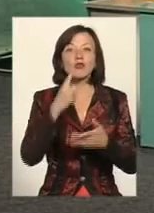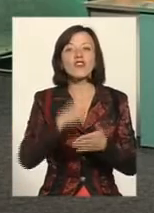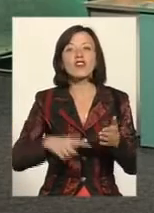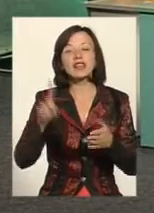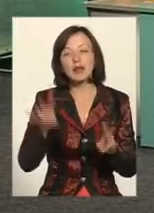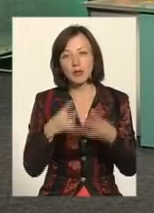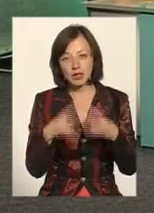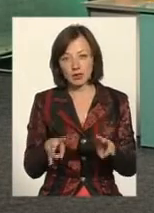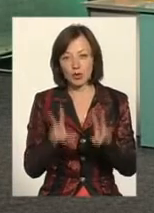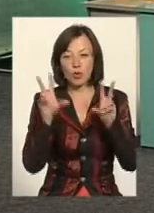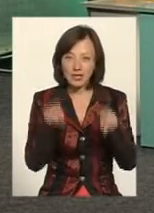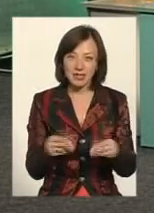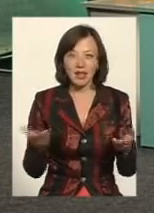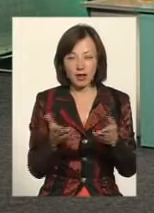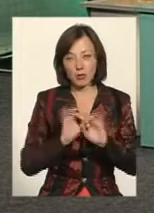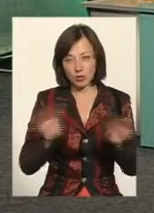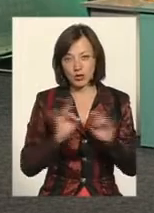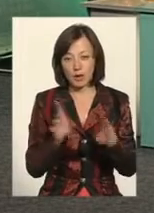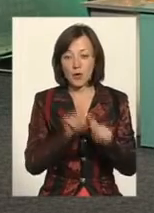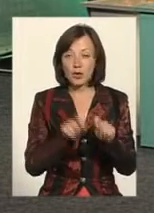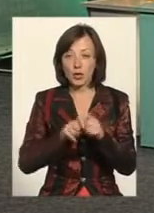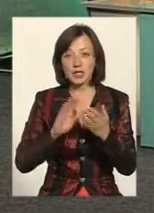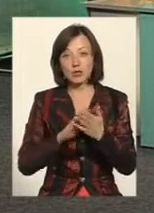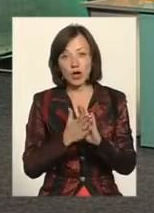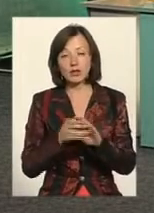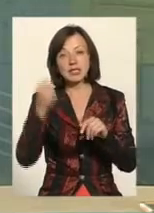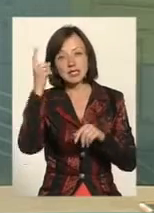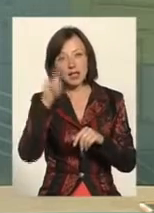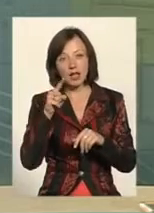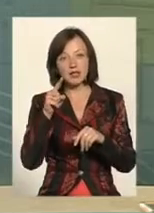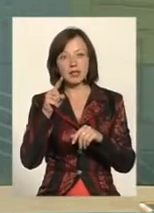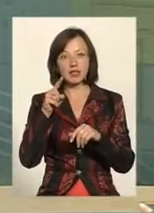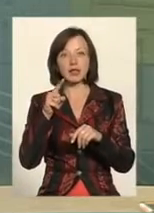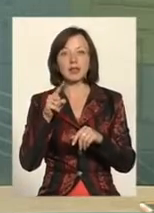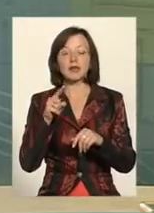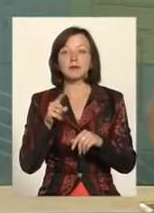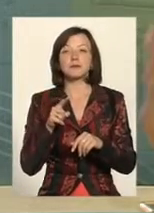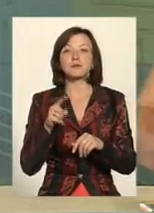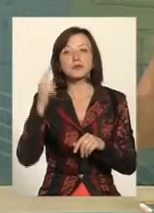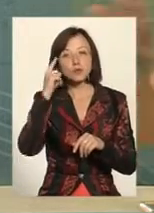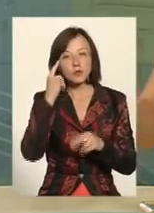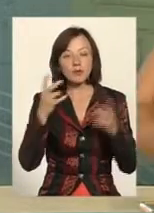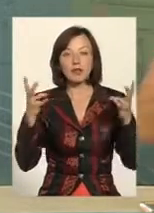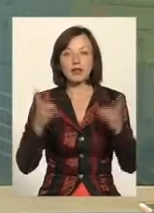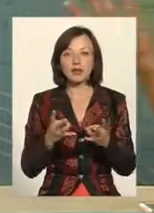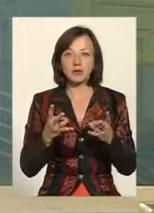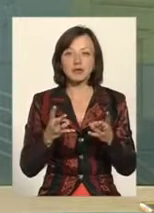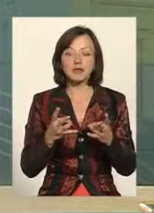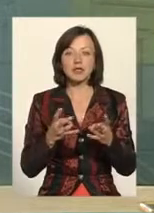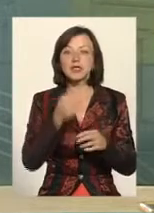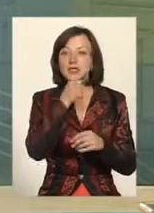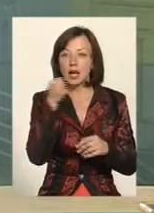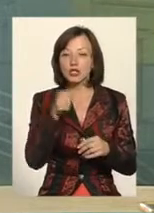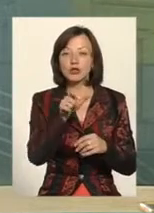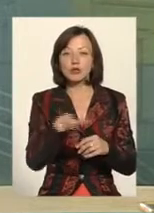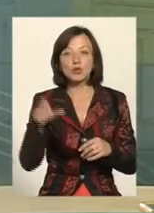не потрібно, так, обіцянкам якимось. Потрібно моніторити ситуацію, можливо, знати, знати думати, власників потрібно ЗМІ. Старшим